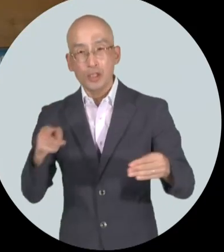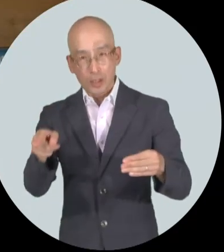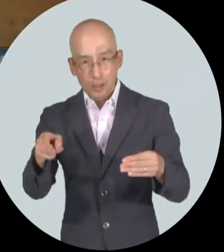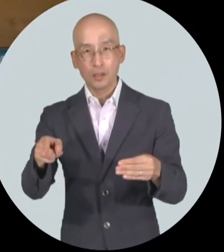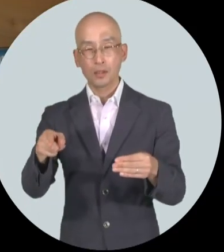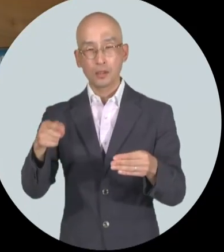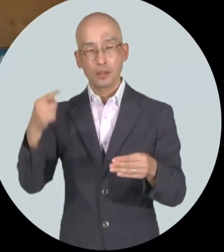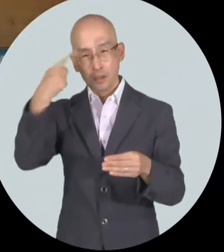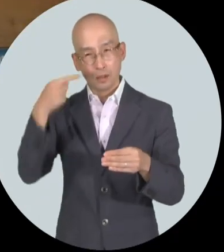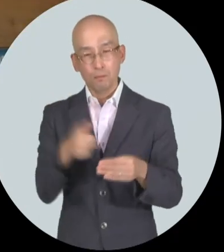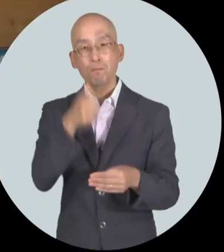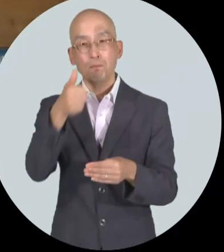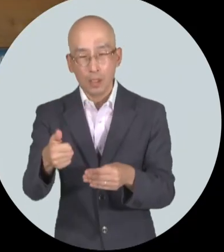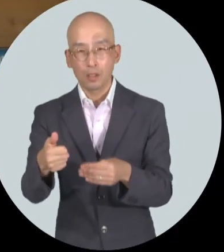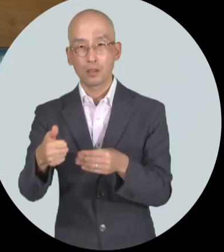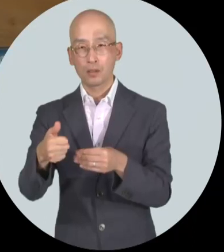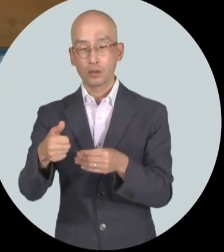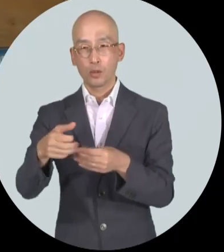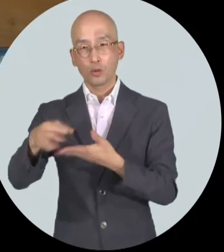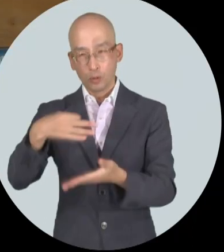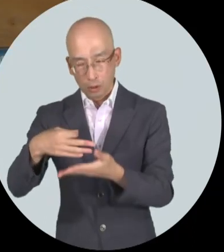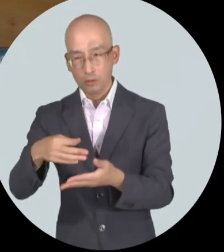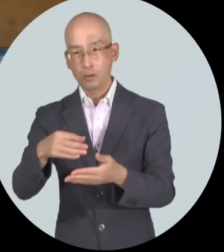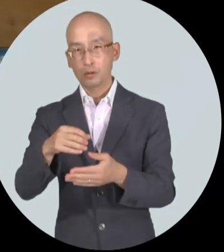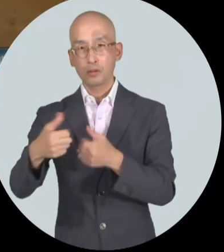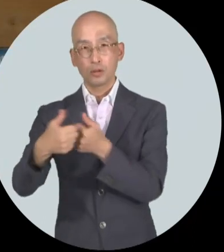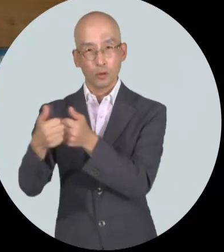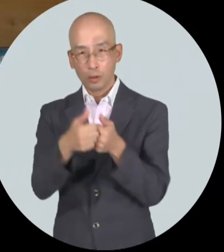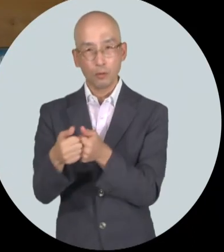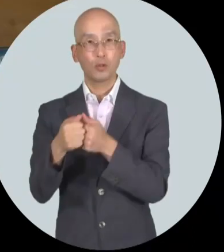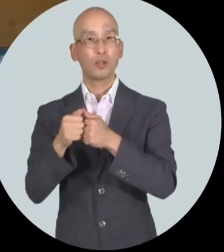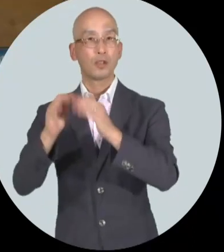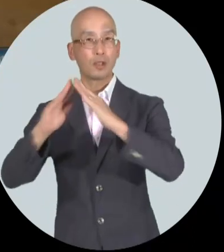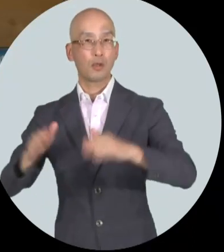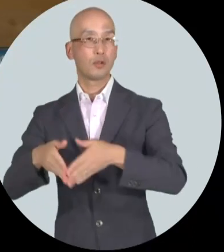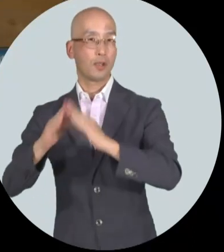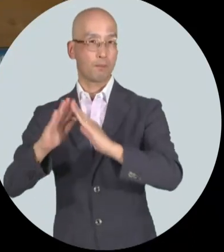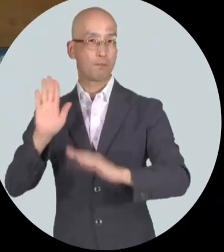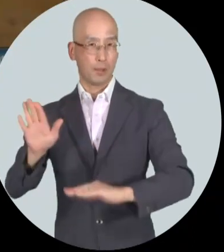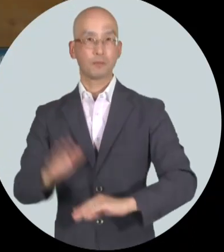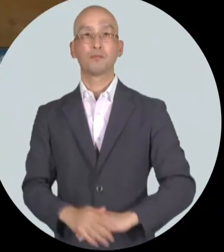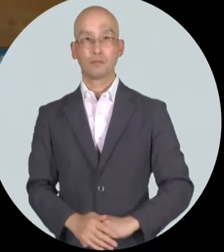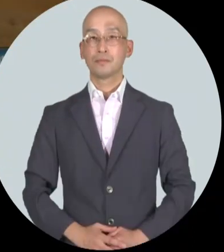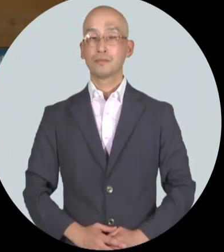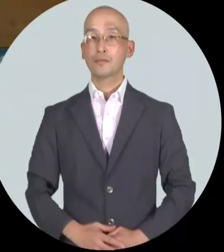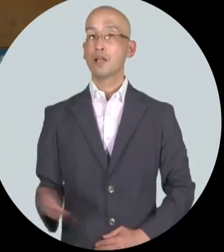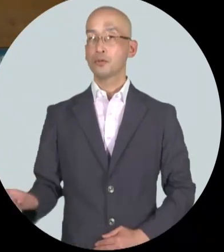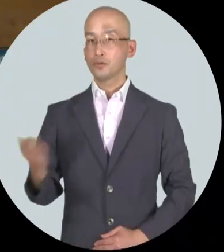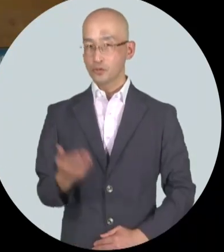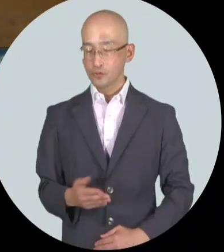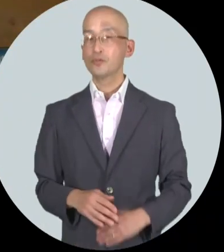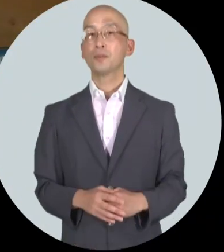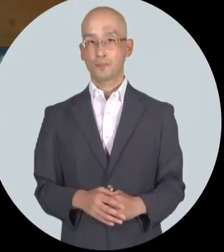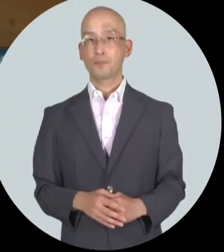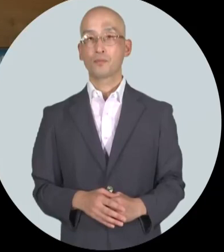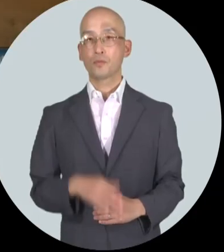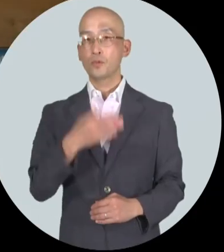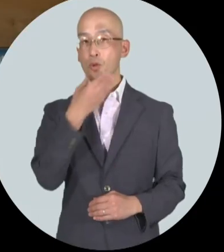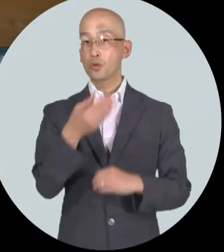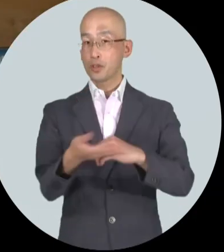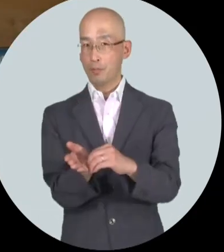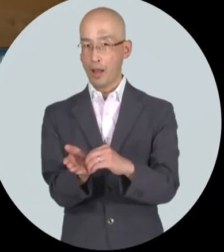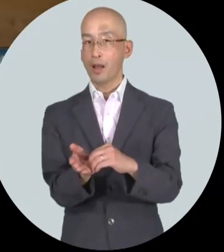売促進、また商談会を開催するものでございます。しかし次のが福島産水産物の消費拡